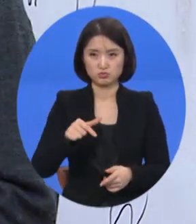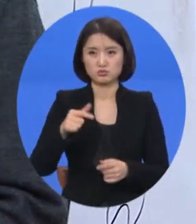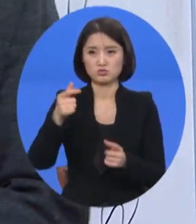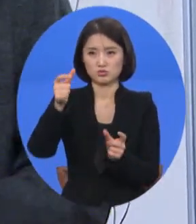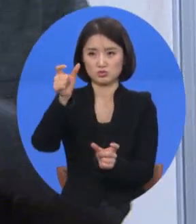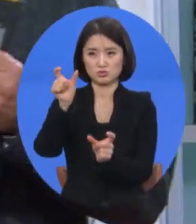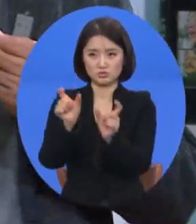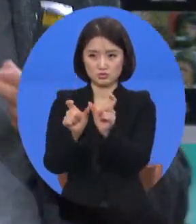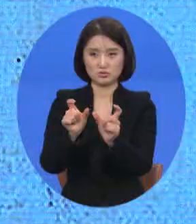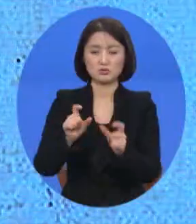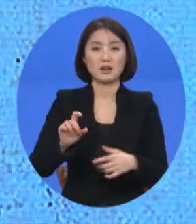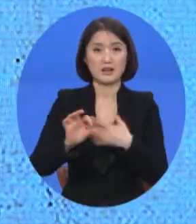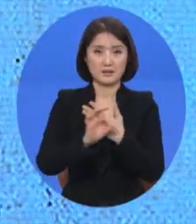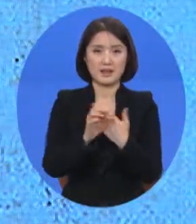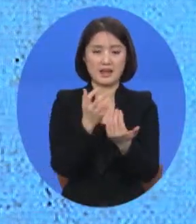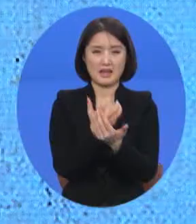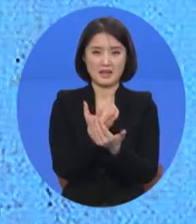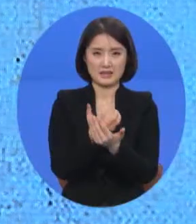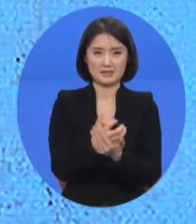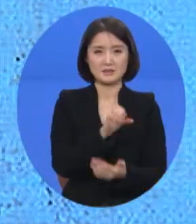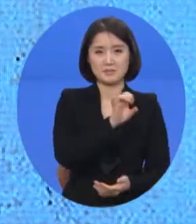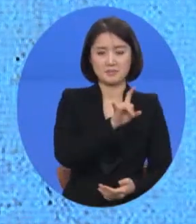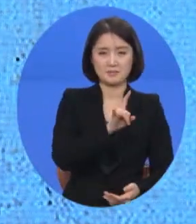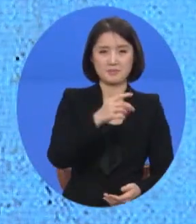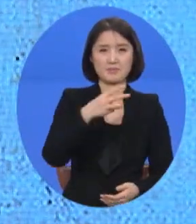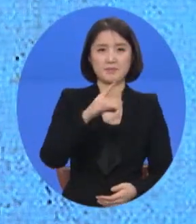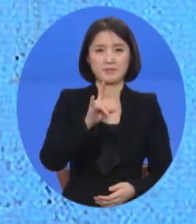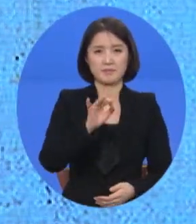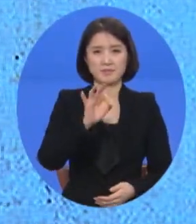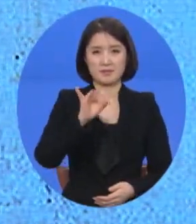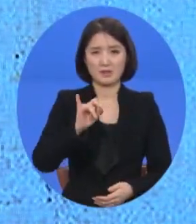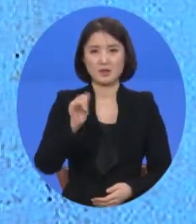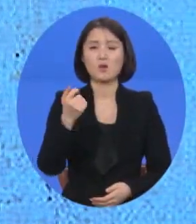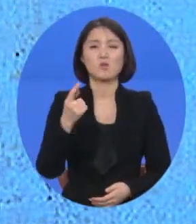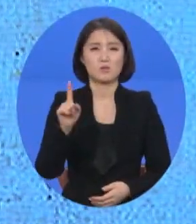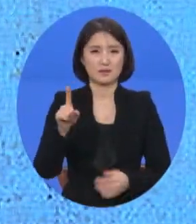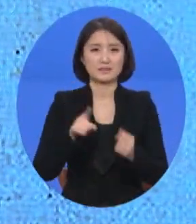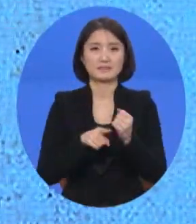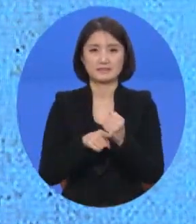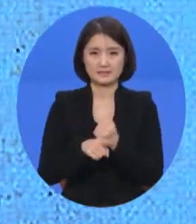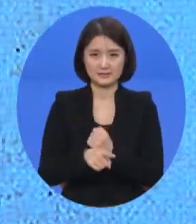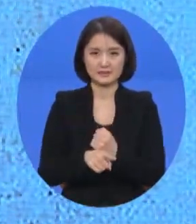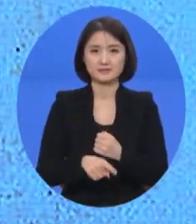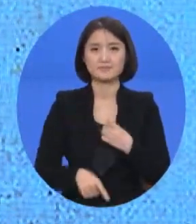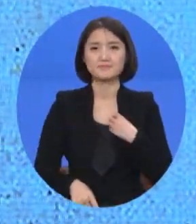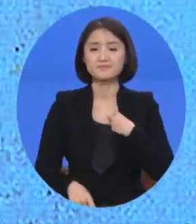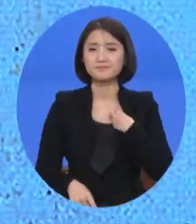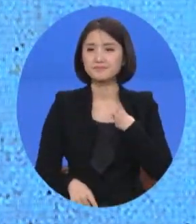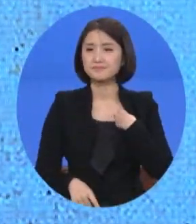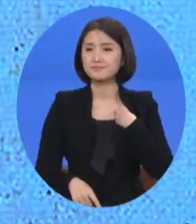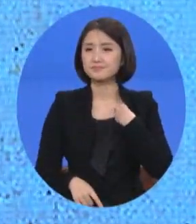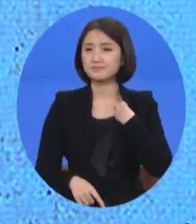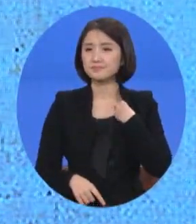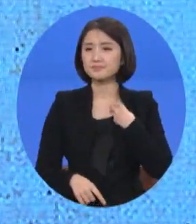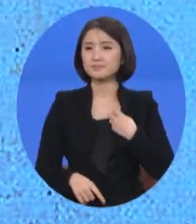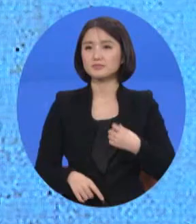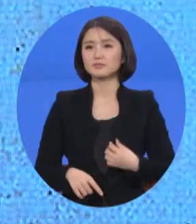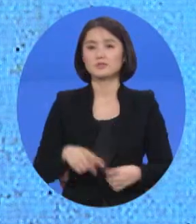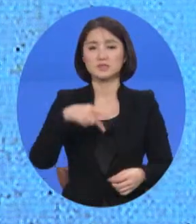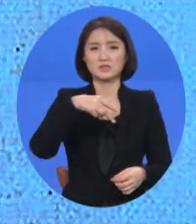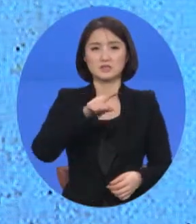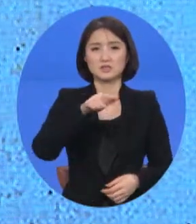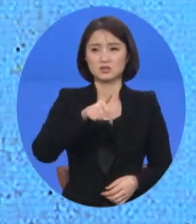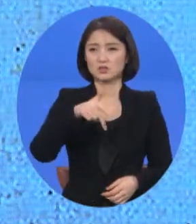돌 사이에 대나무처럼 매듭이 지게 생긴 꽃이라 이런 얘기입니다 자 석주 콰 측 패랭이 꽃을